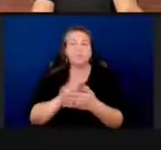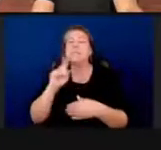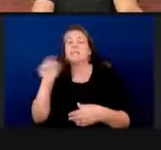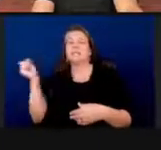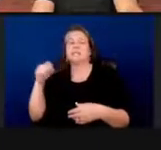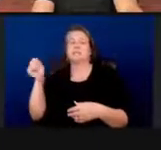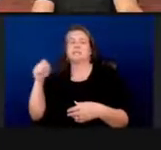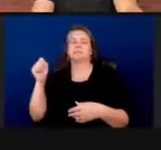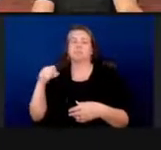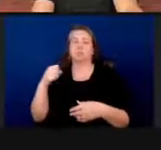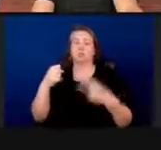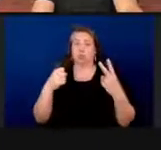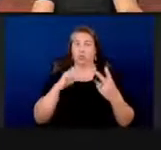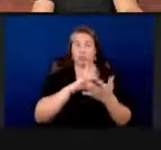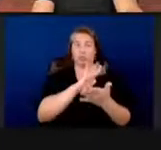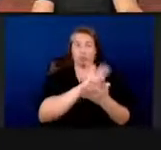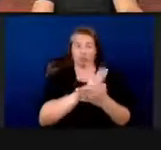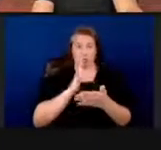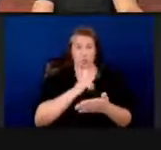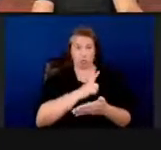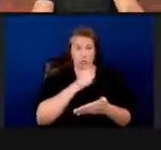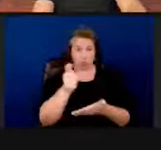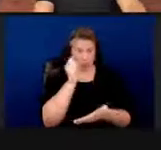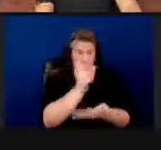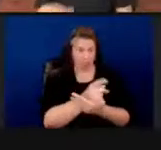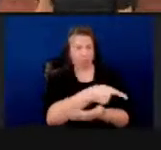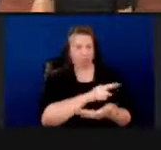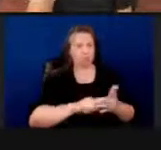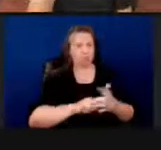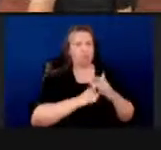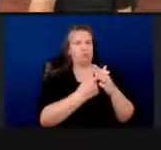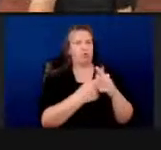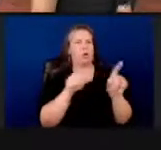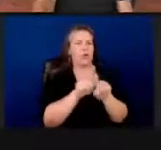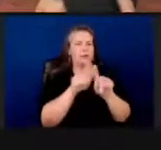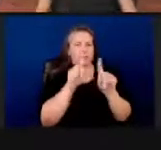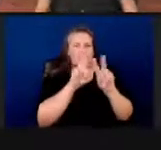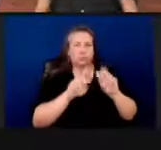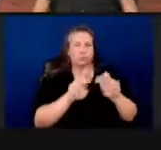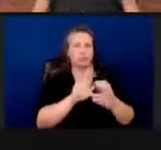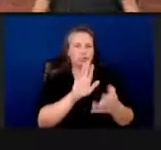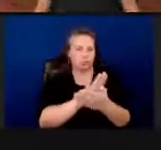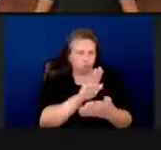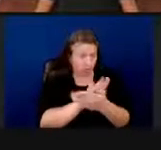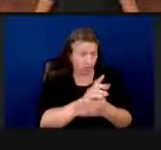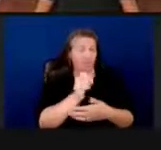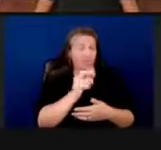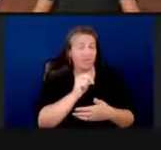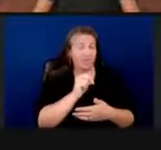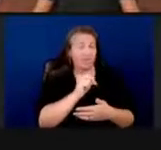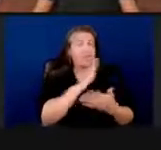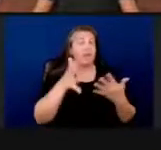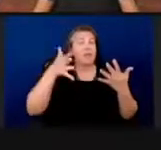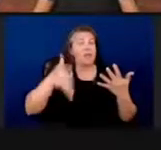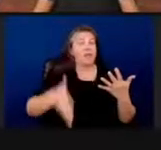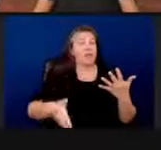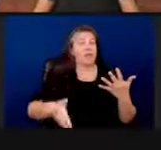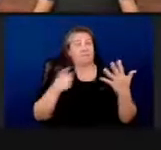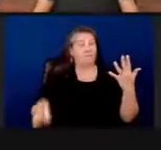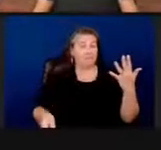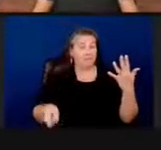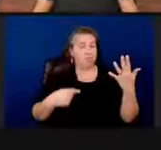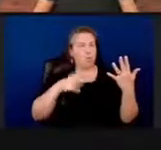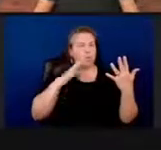tumeweza kupiga hatua na bodi itaendelea kutembelea baadhi ya mashule